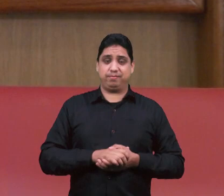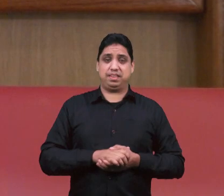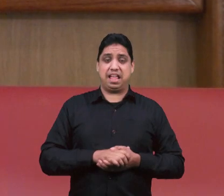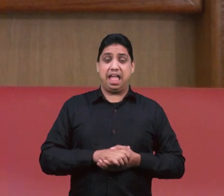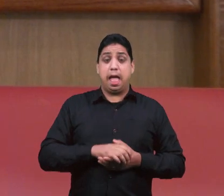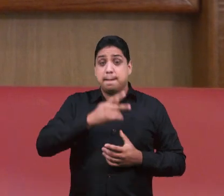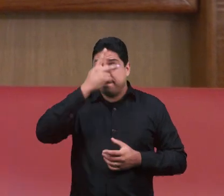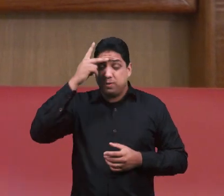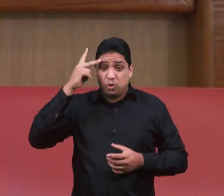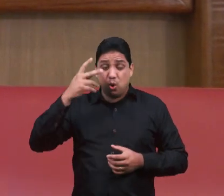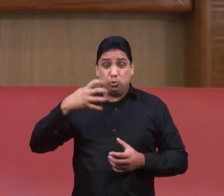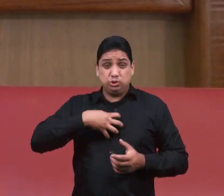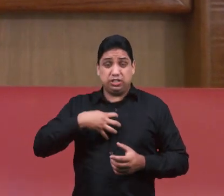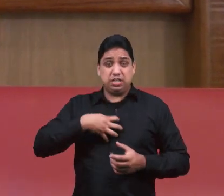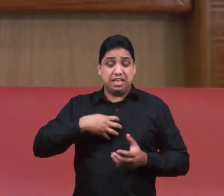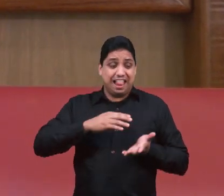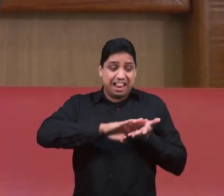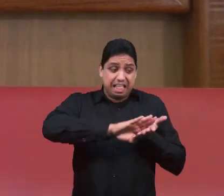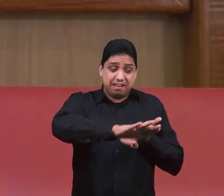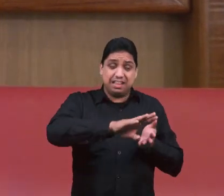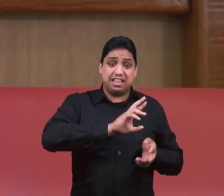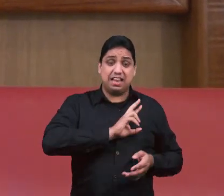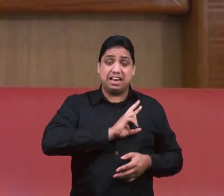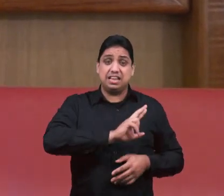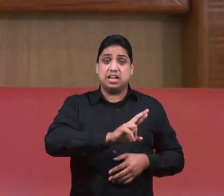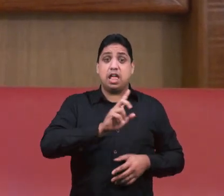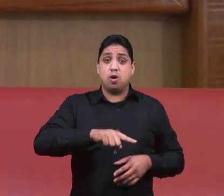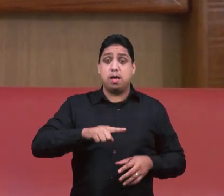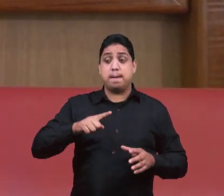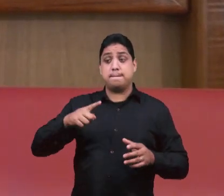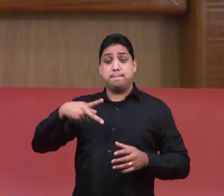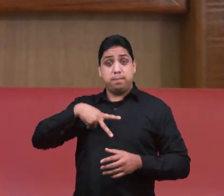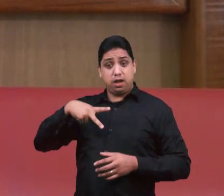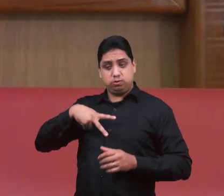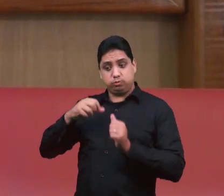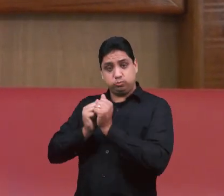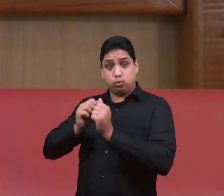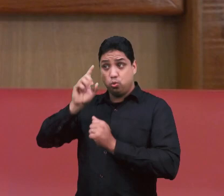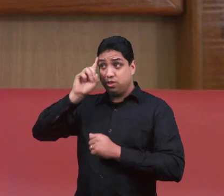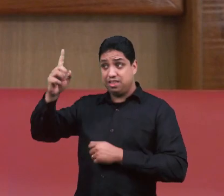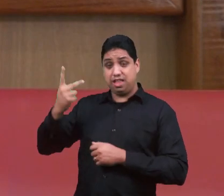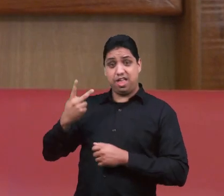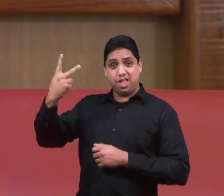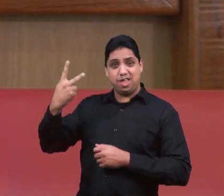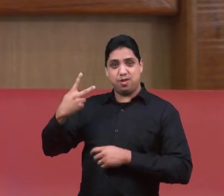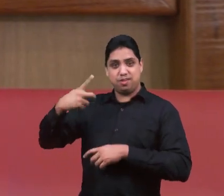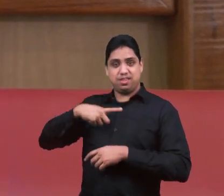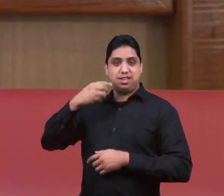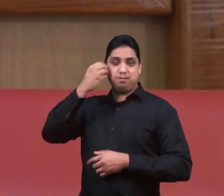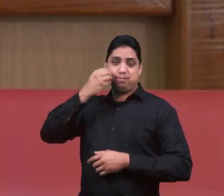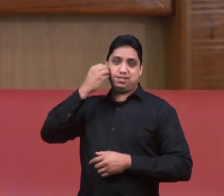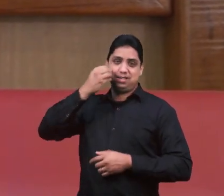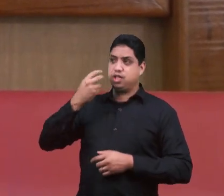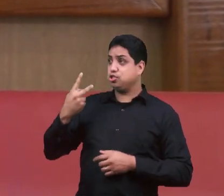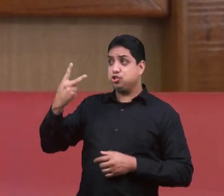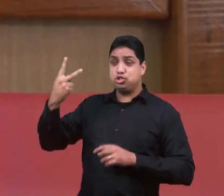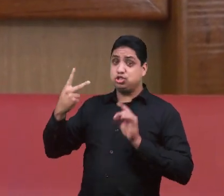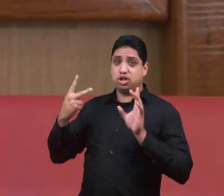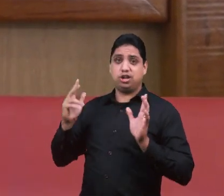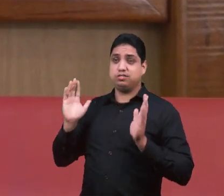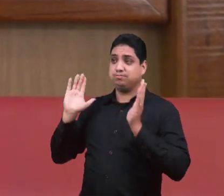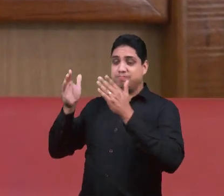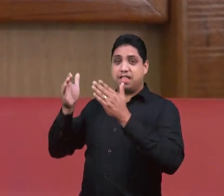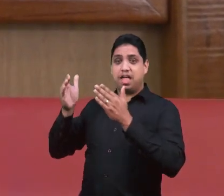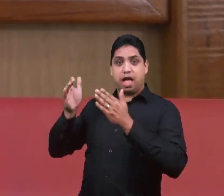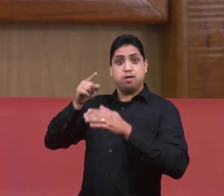afin que les gens soient libres du religieux, c'est ça. C'est d'avoir une expérience personnelle. Et cette expérience personnelle, vous devez